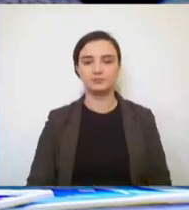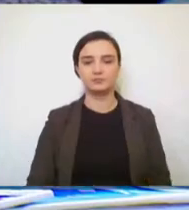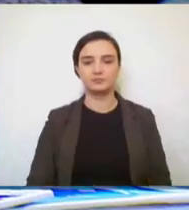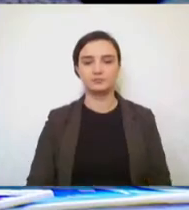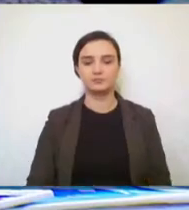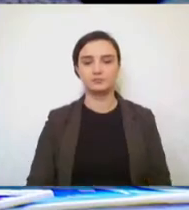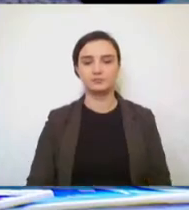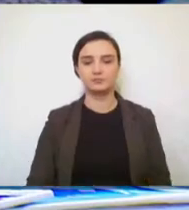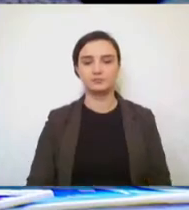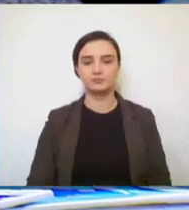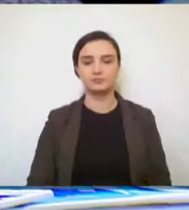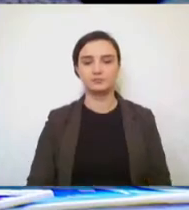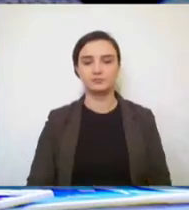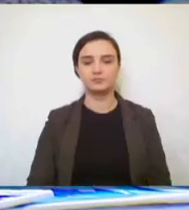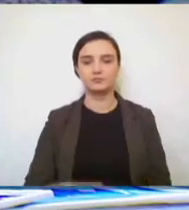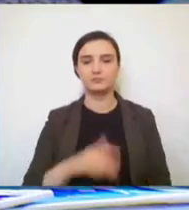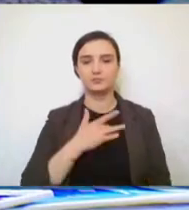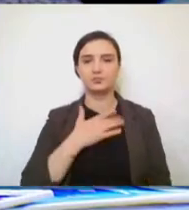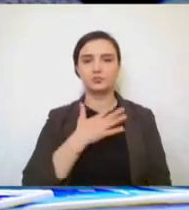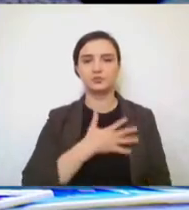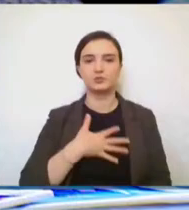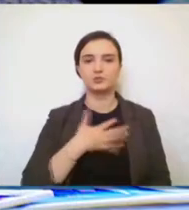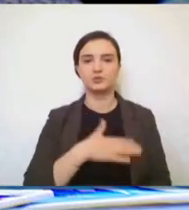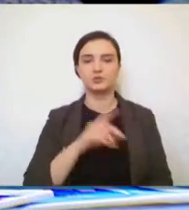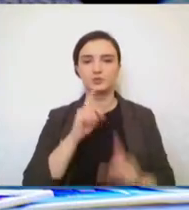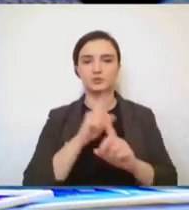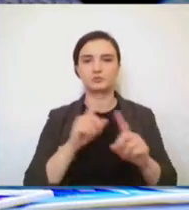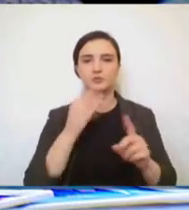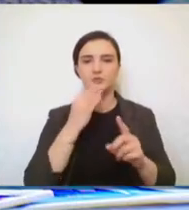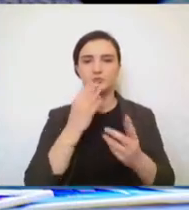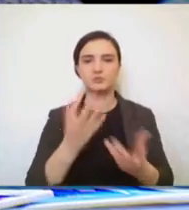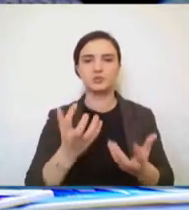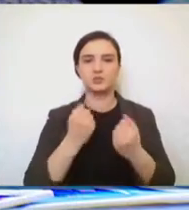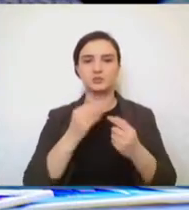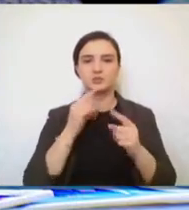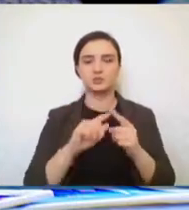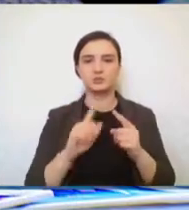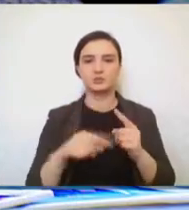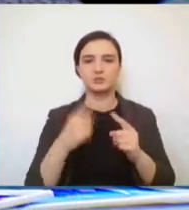აქვს საკვების მიღების შემდეგ და ეს ტკივილი ზოგჯერ